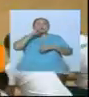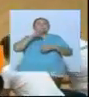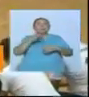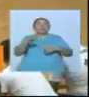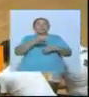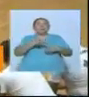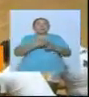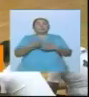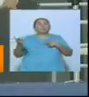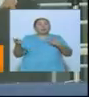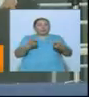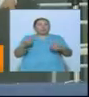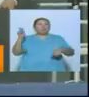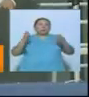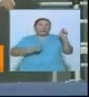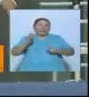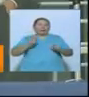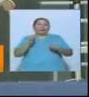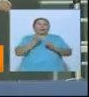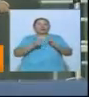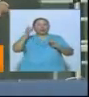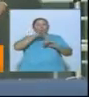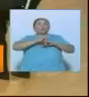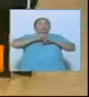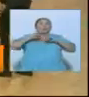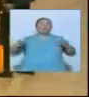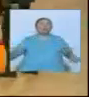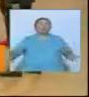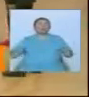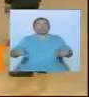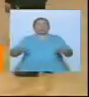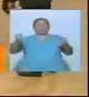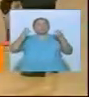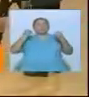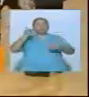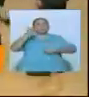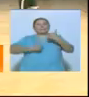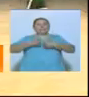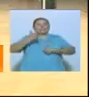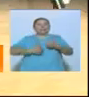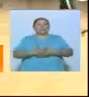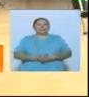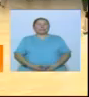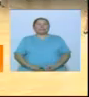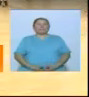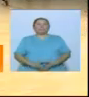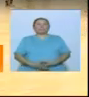приехали тщательно подготовленными. По их словам, с каждым годом увеличивается количество видов спорта в состязаниях.